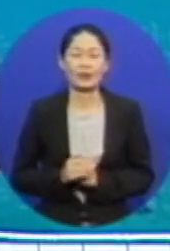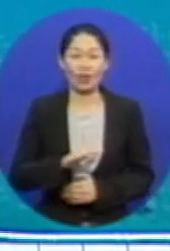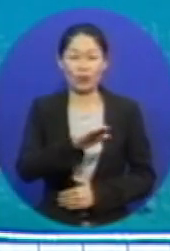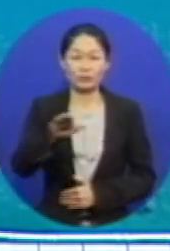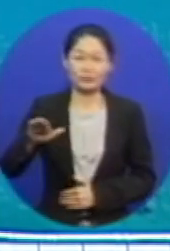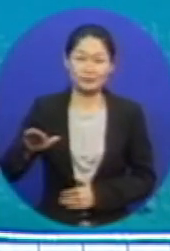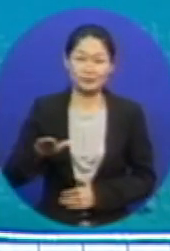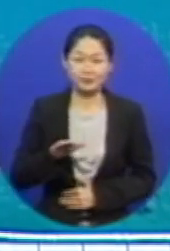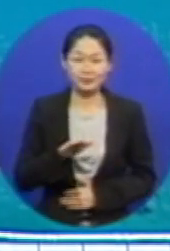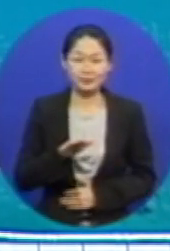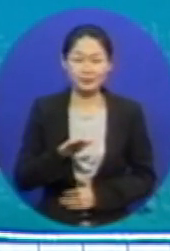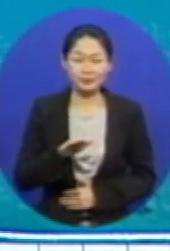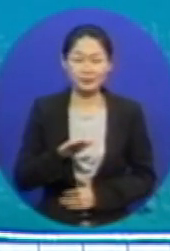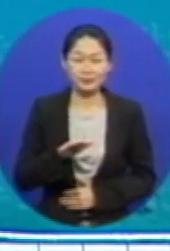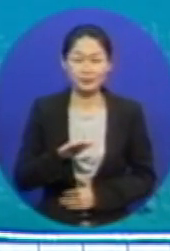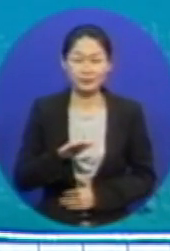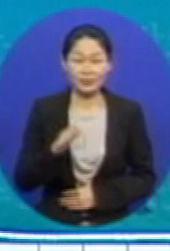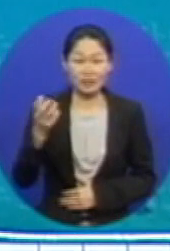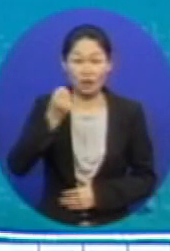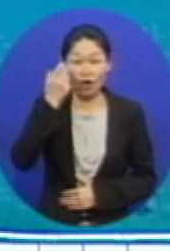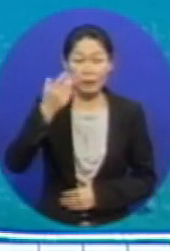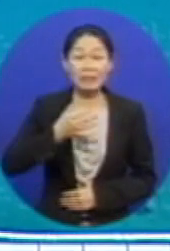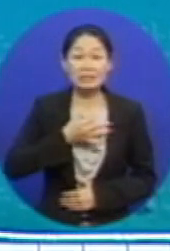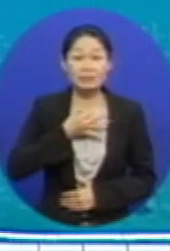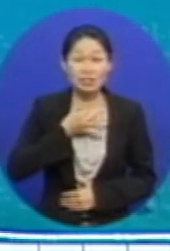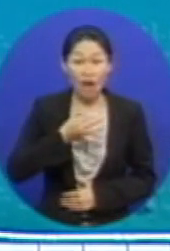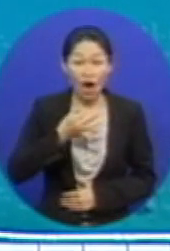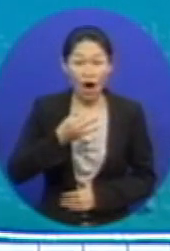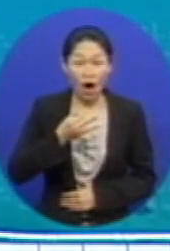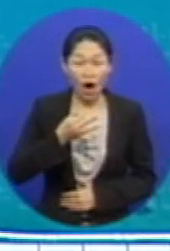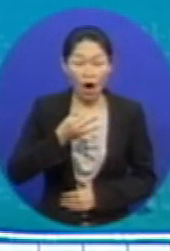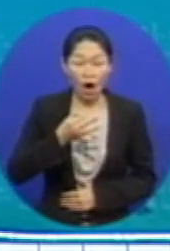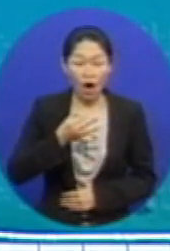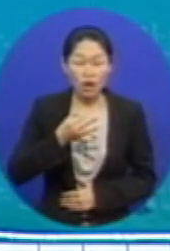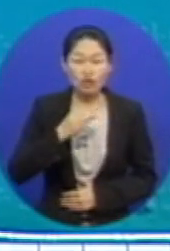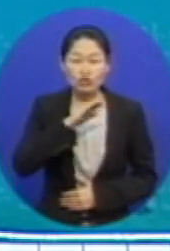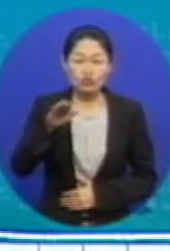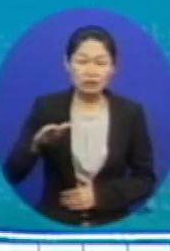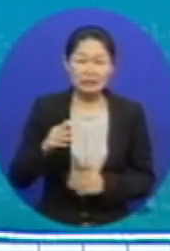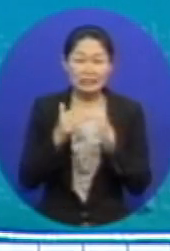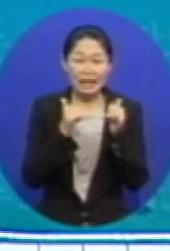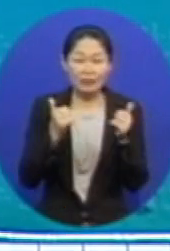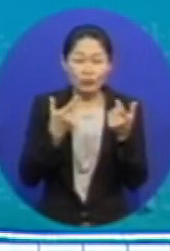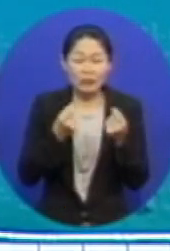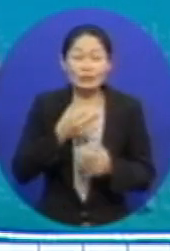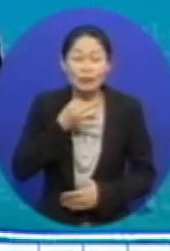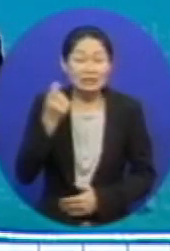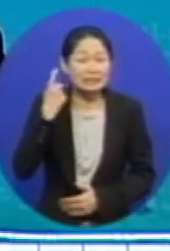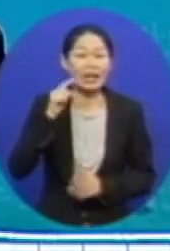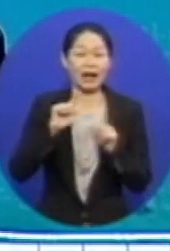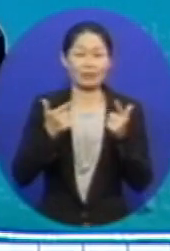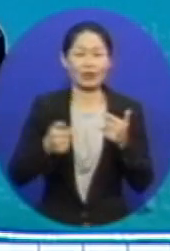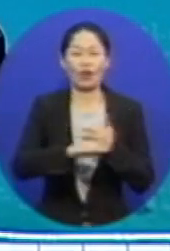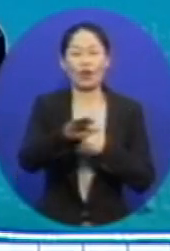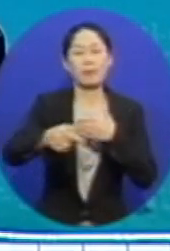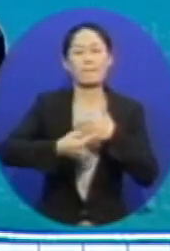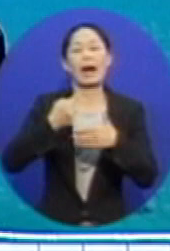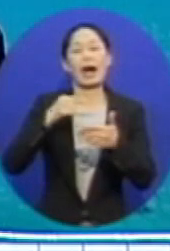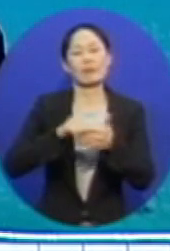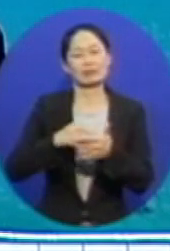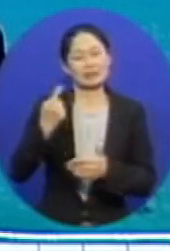여러분 아 성령님의 음성은 육성으로 듣는 게 아니에요 여러분의 마음으로 듣는